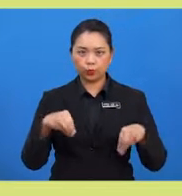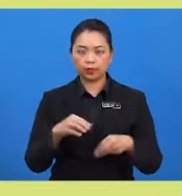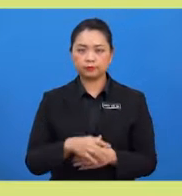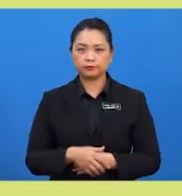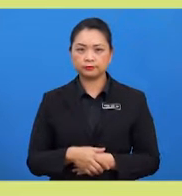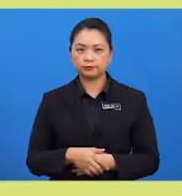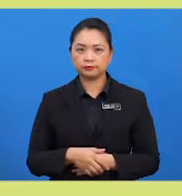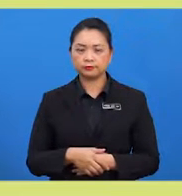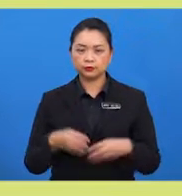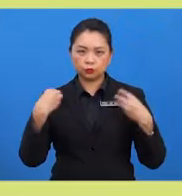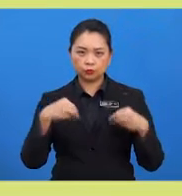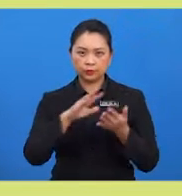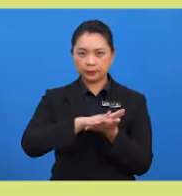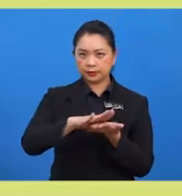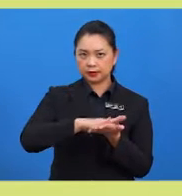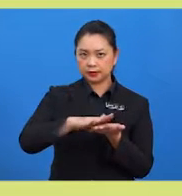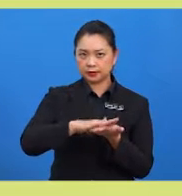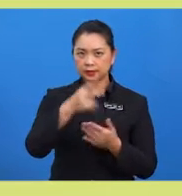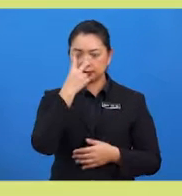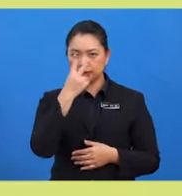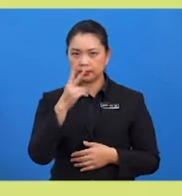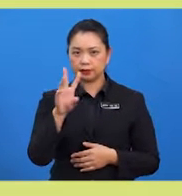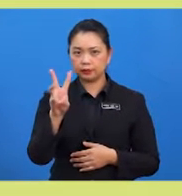RM650. Jualan bersih ialah